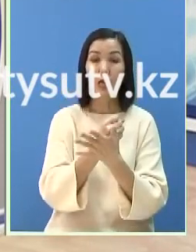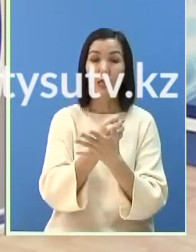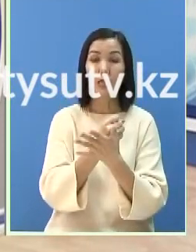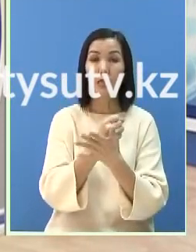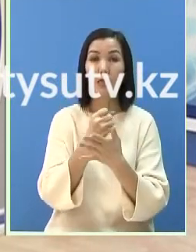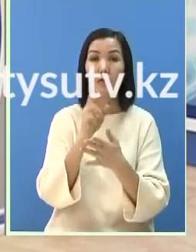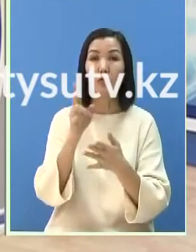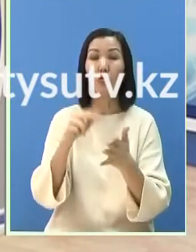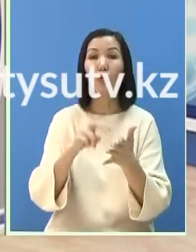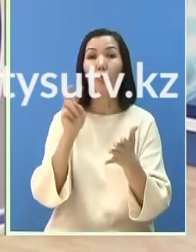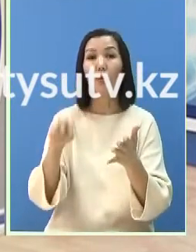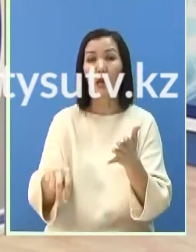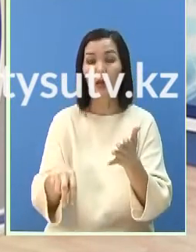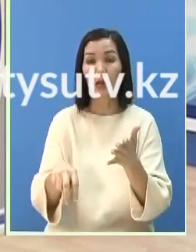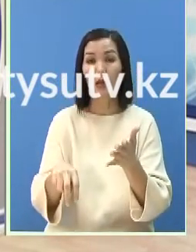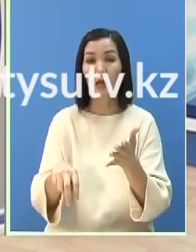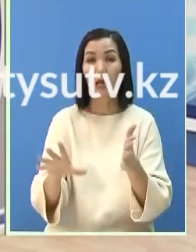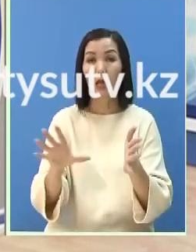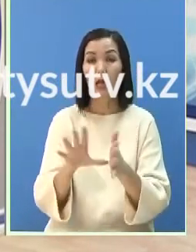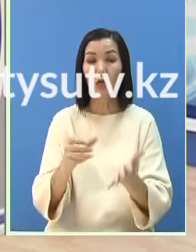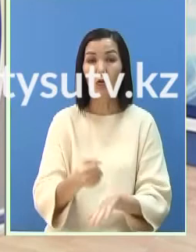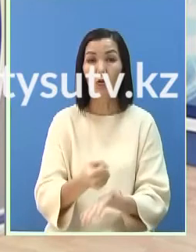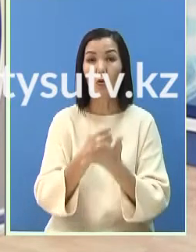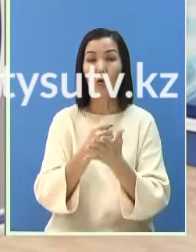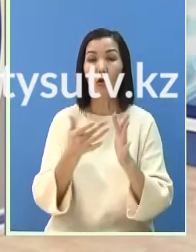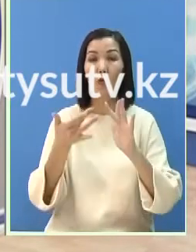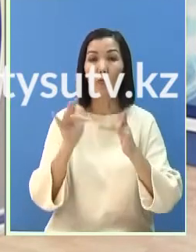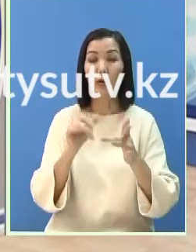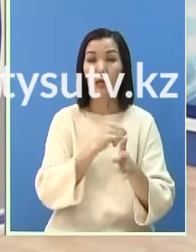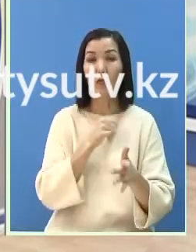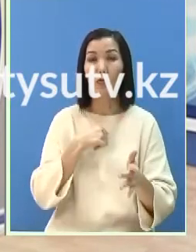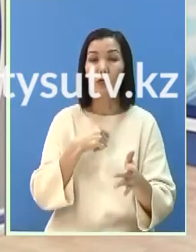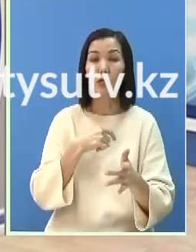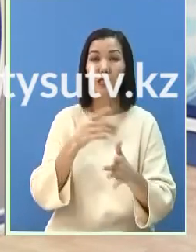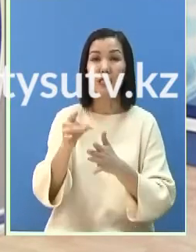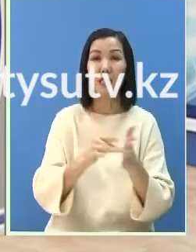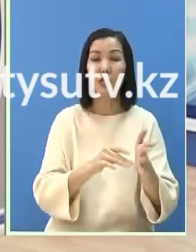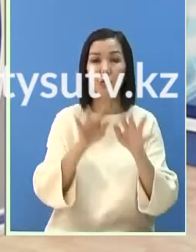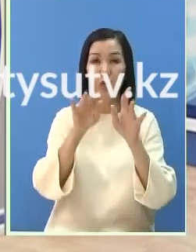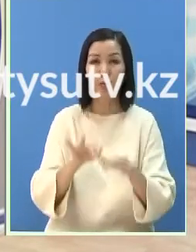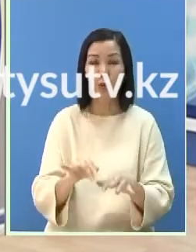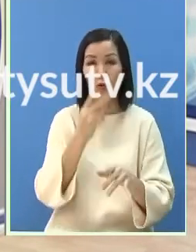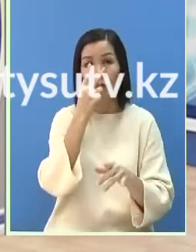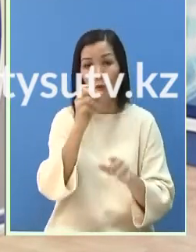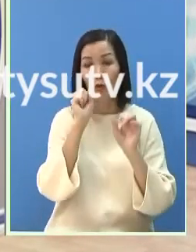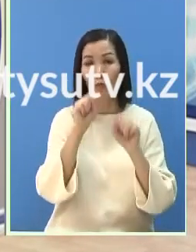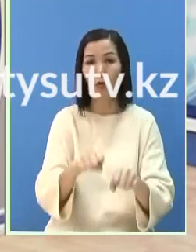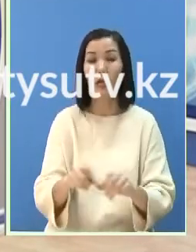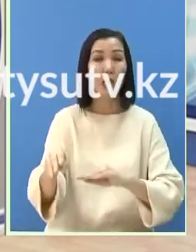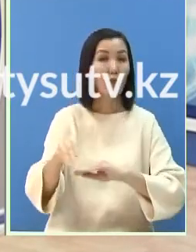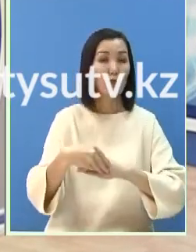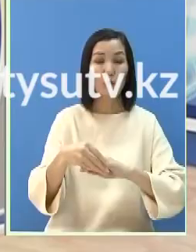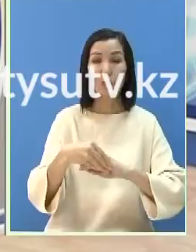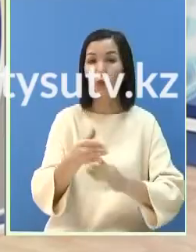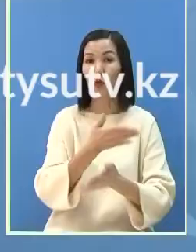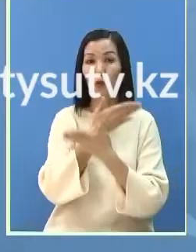кім өтті, кім өтпеді, соның барлығы электронды қолдау порталы өзі автоматты түрде шығады. Сол себепті жемқорлықтың жолын